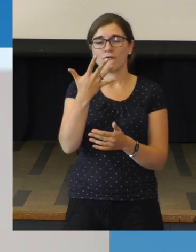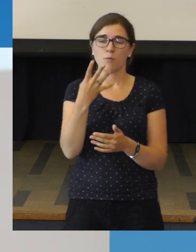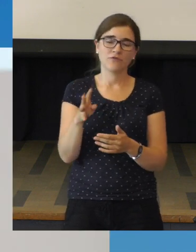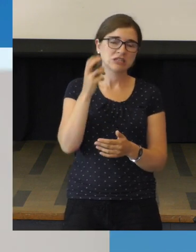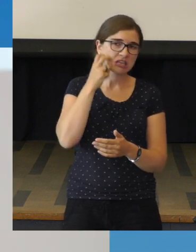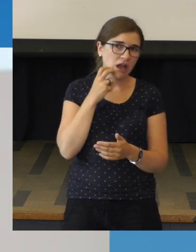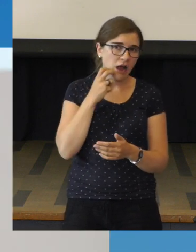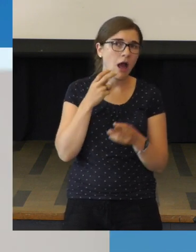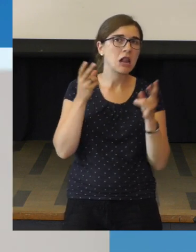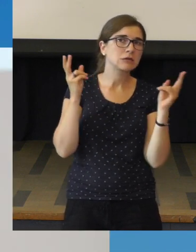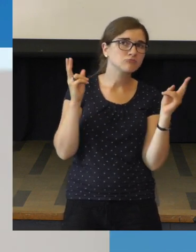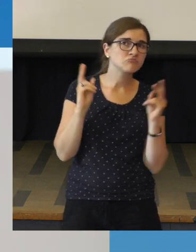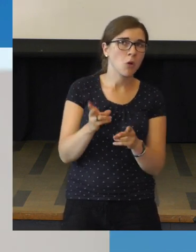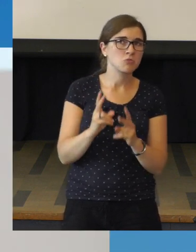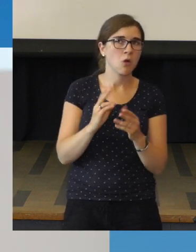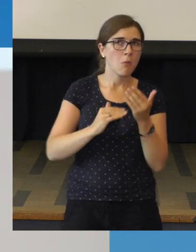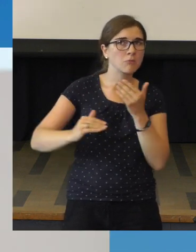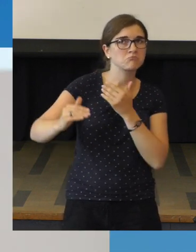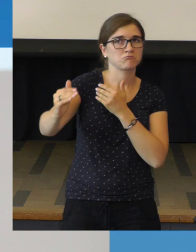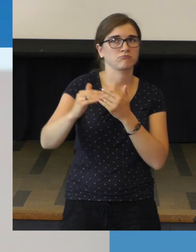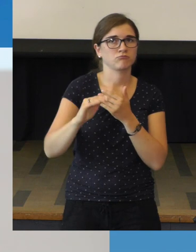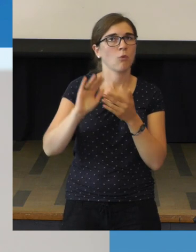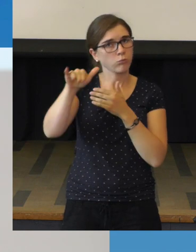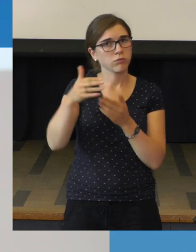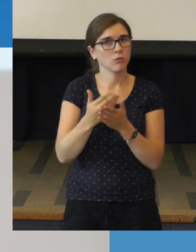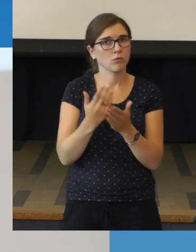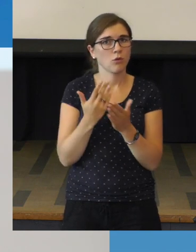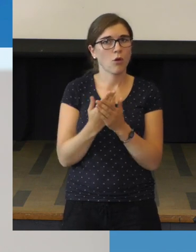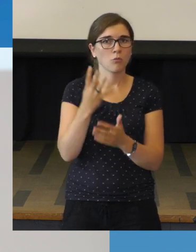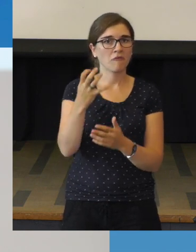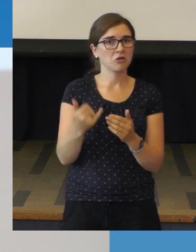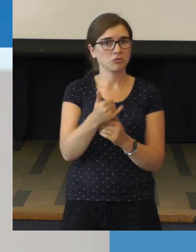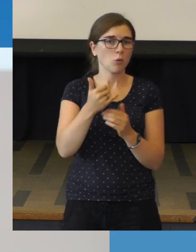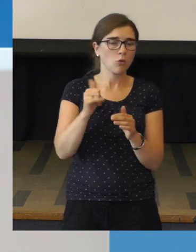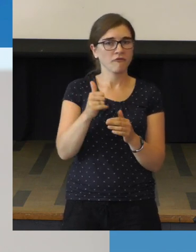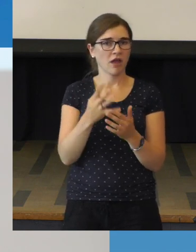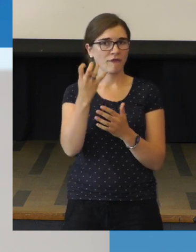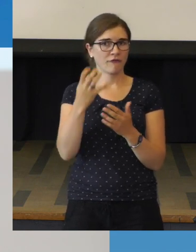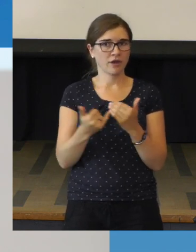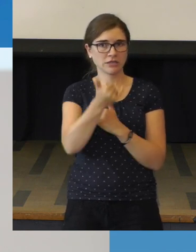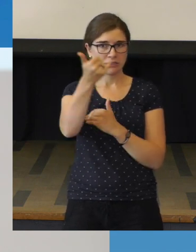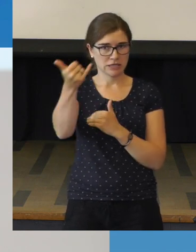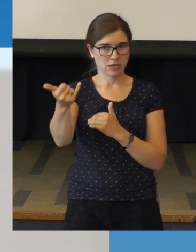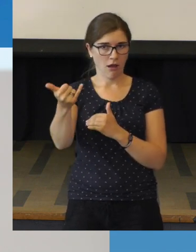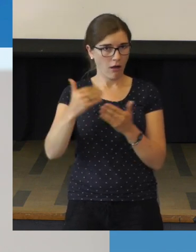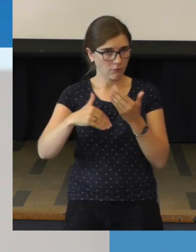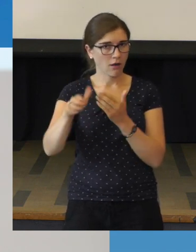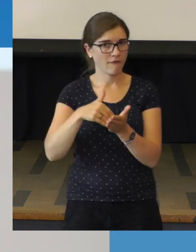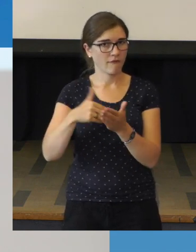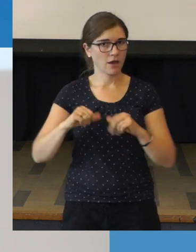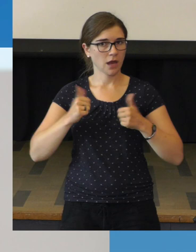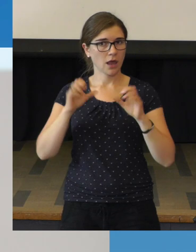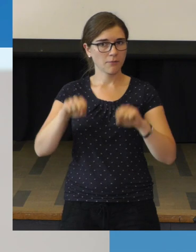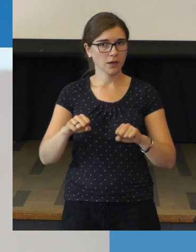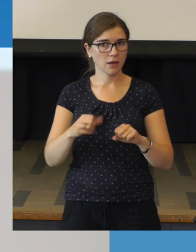wäre, hätte er noch 35 Jahre 40 Jahre Leben vor sich gehabt, mit jedem Jahr ein Risiko von 1,2%